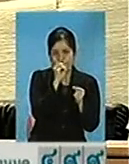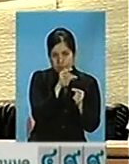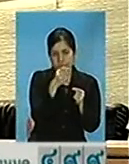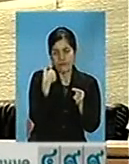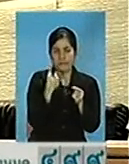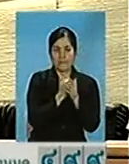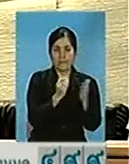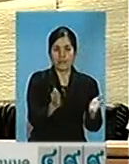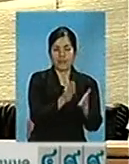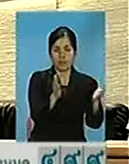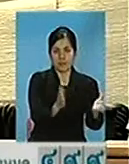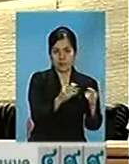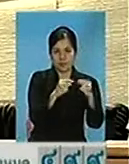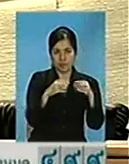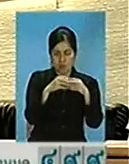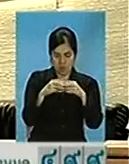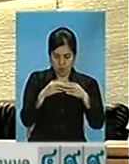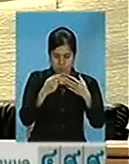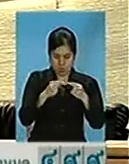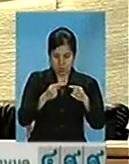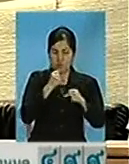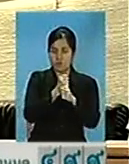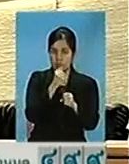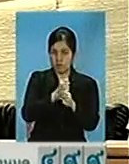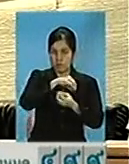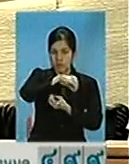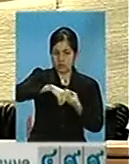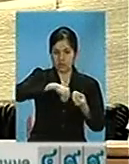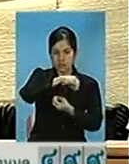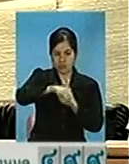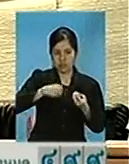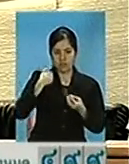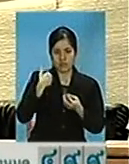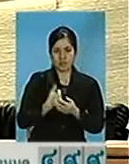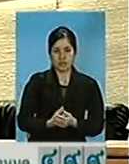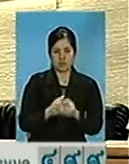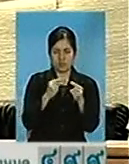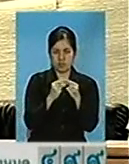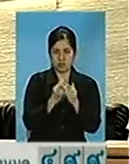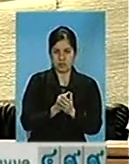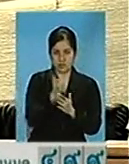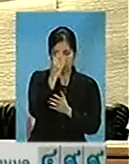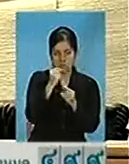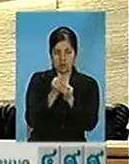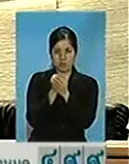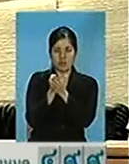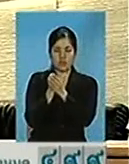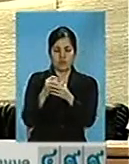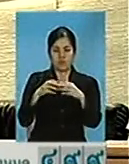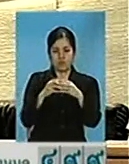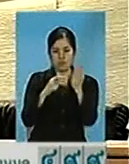สนับสนุนพ่อค้านายทุนมากกว่าที่จะสนับสนุนพี่น้องชาวสวนยางทั้งประเทศ